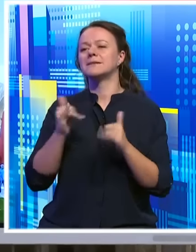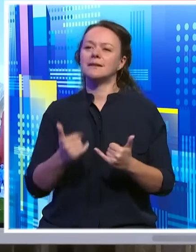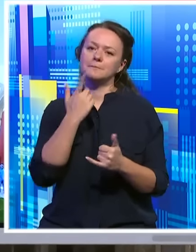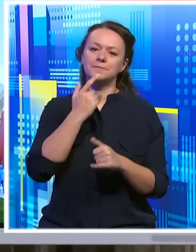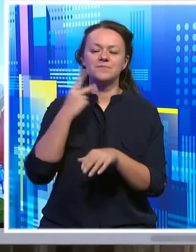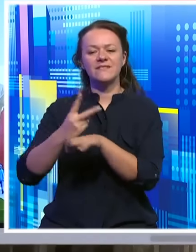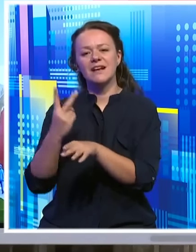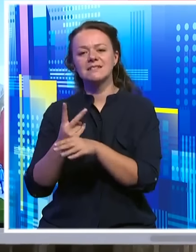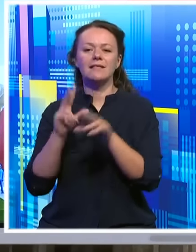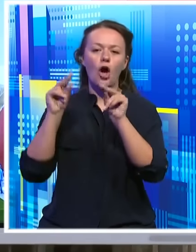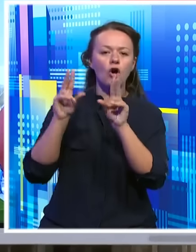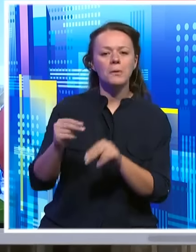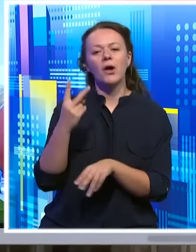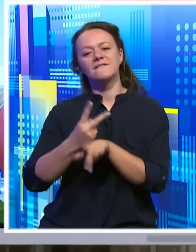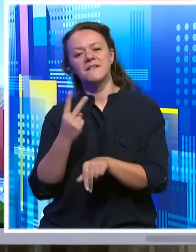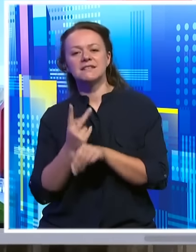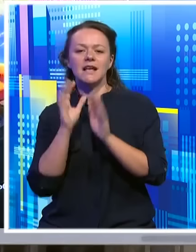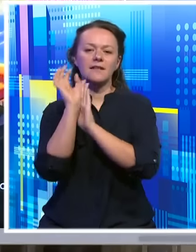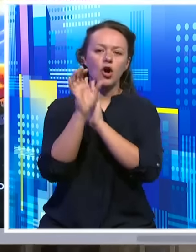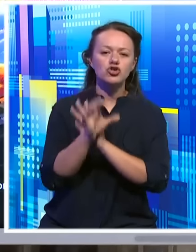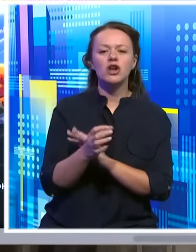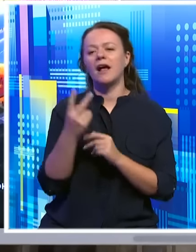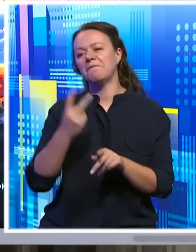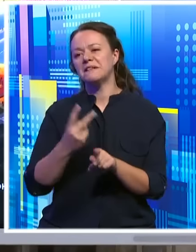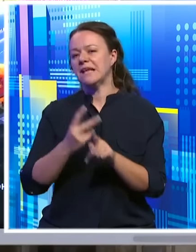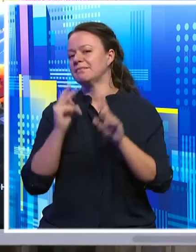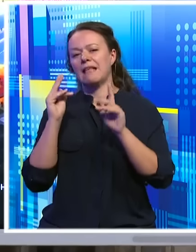2 sata rukomet. Sve što je potrebno u skladu sa ovim što imamo.